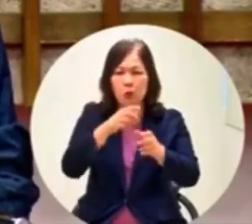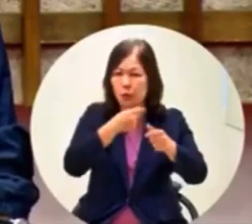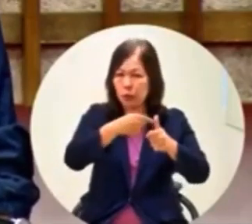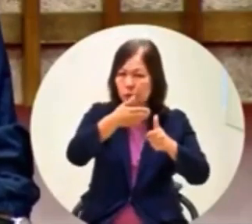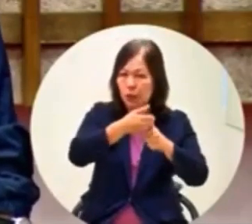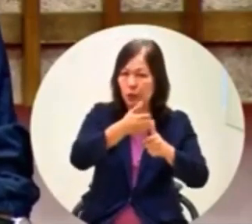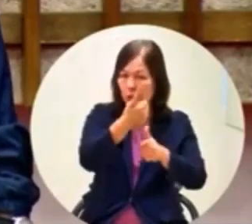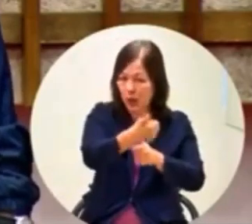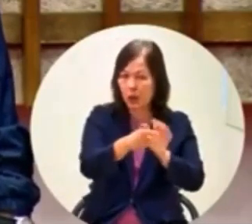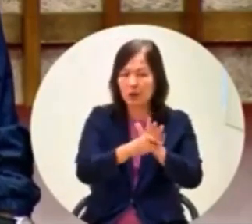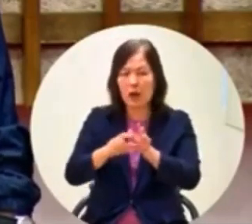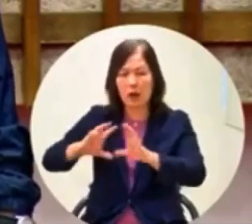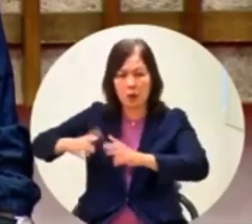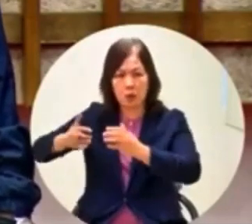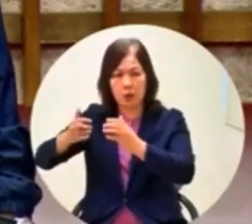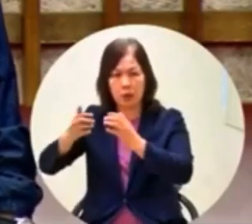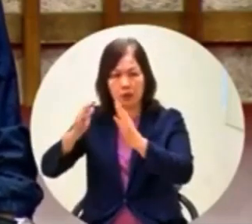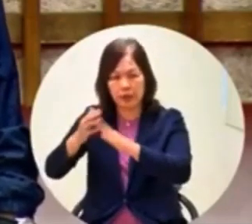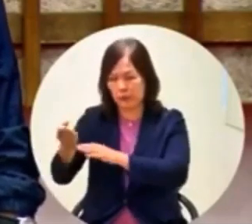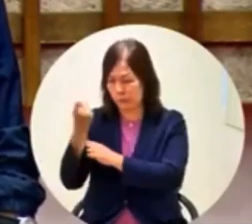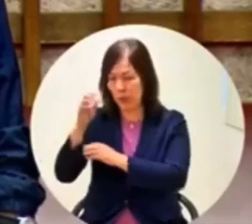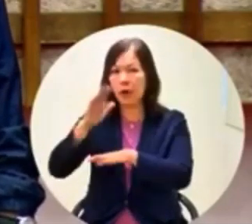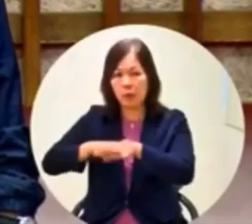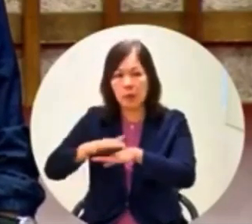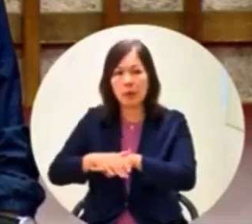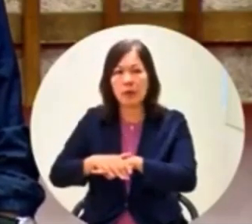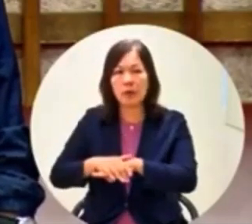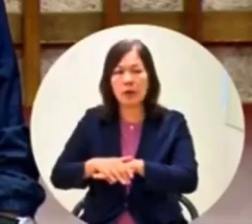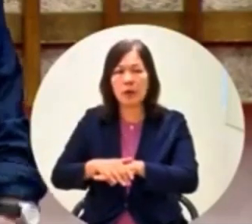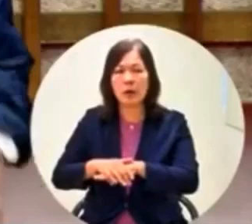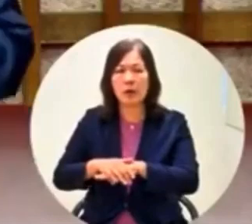强，教育办得好，我们城市